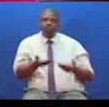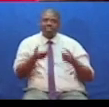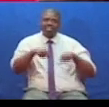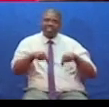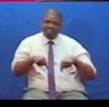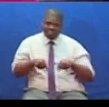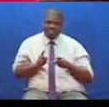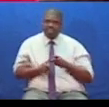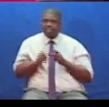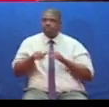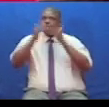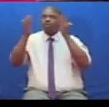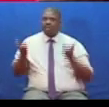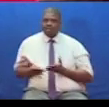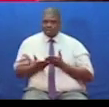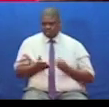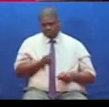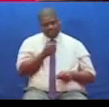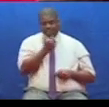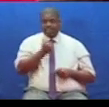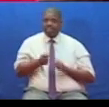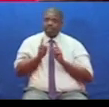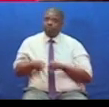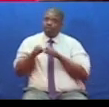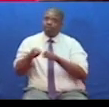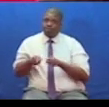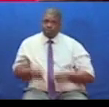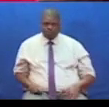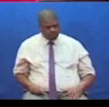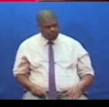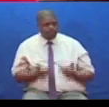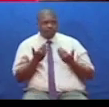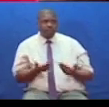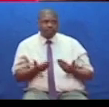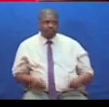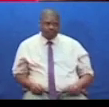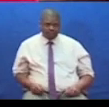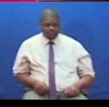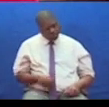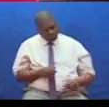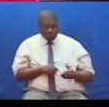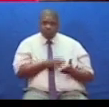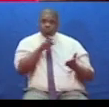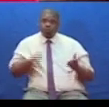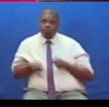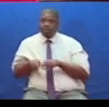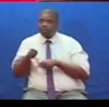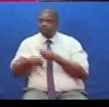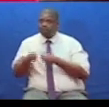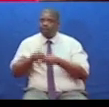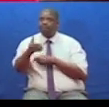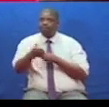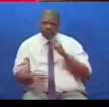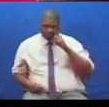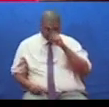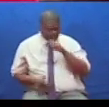hivi duniani na Watanzania tuko hapo hapo. Sasa ndugu zangu, tutatokaje hapo kwenda mbele?